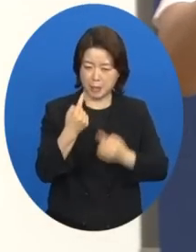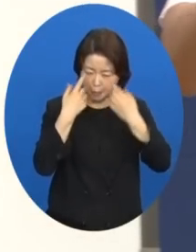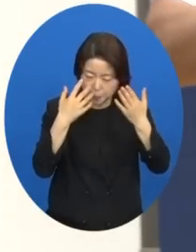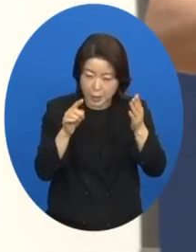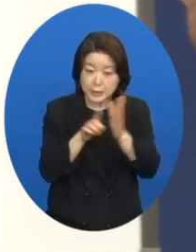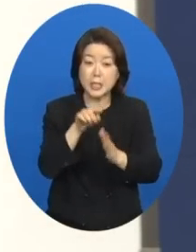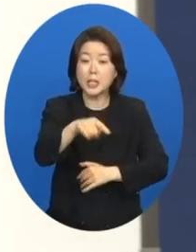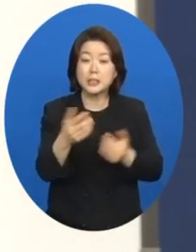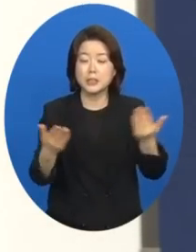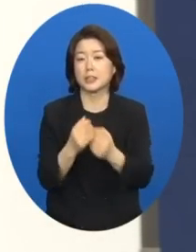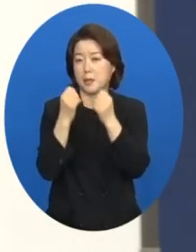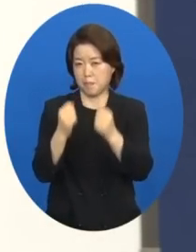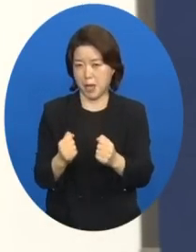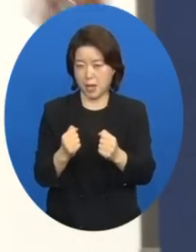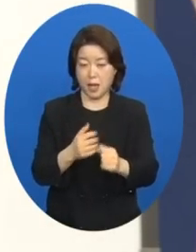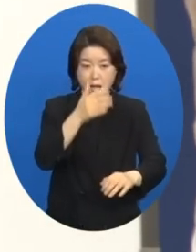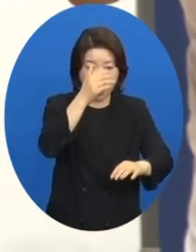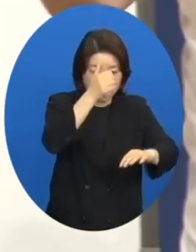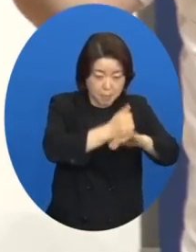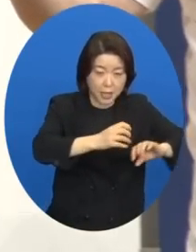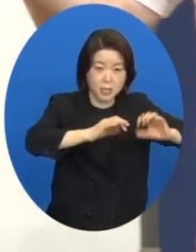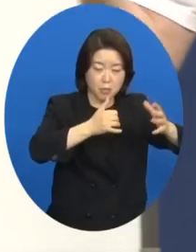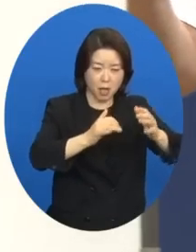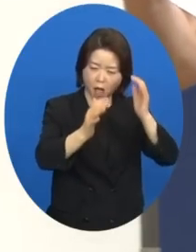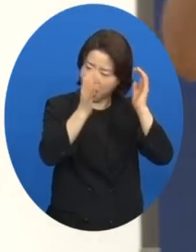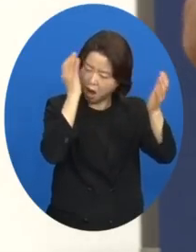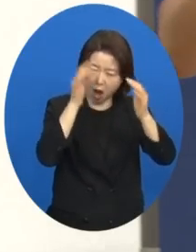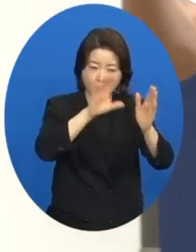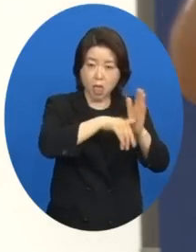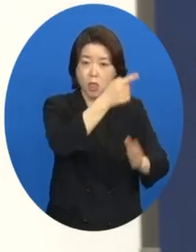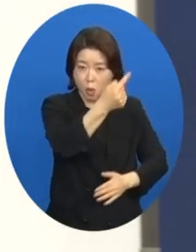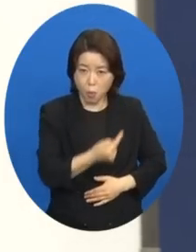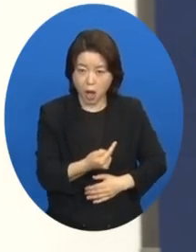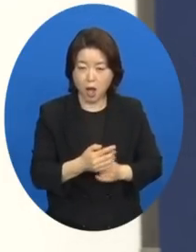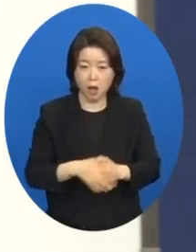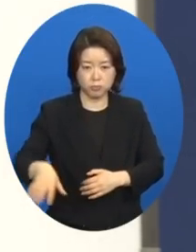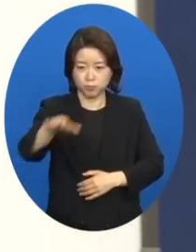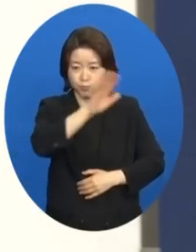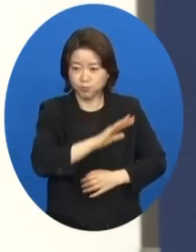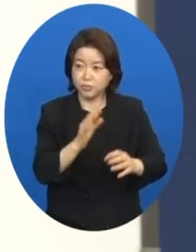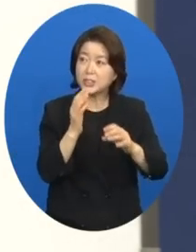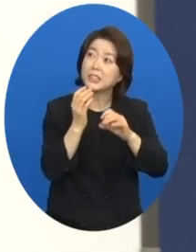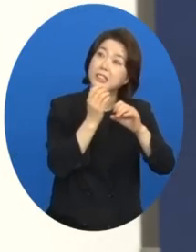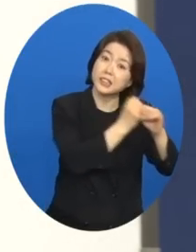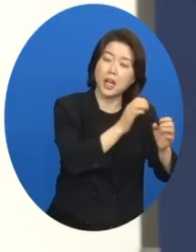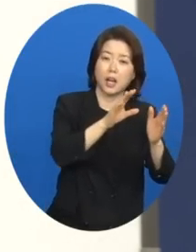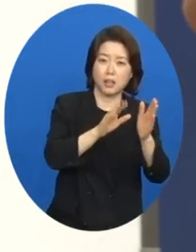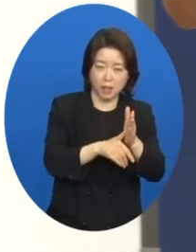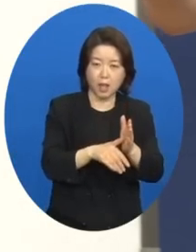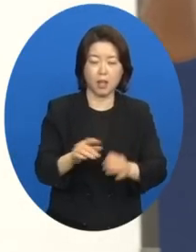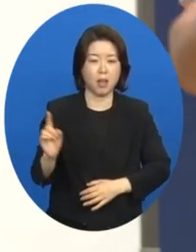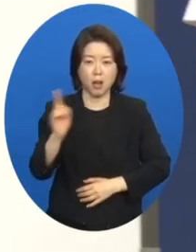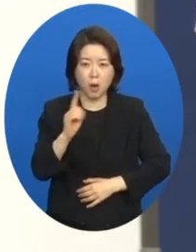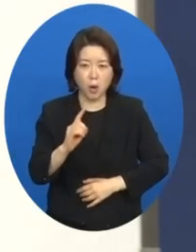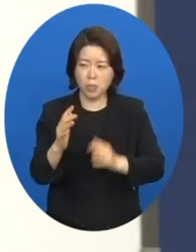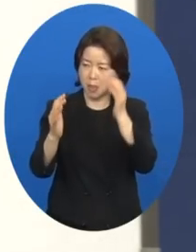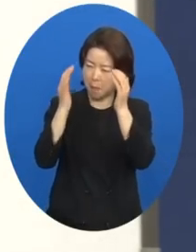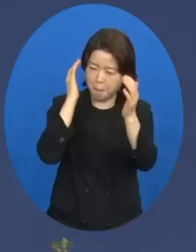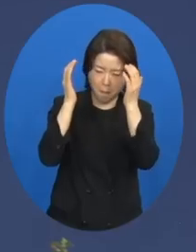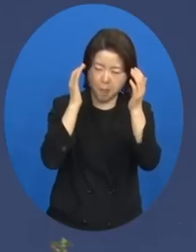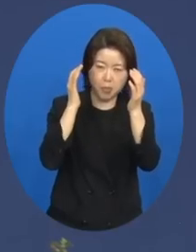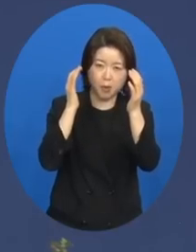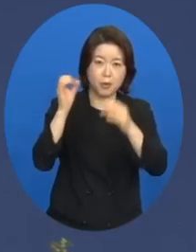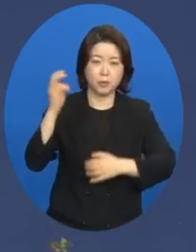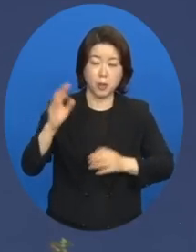일에 거하라. 말세에 정신없는 세대가 오고 모두가 다 휘달리는 그때에 어떤 혼돈과